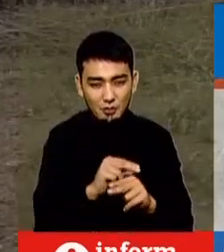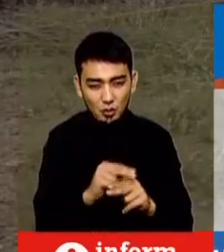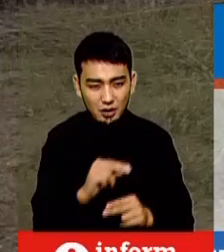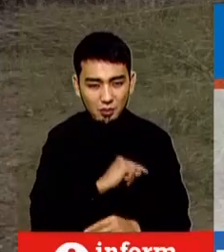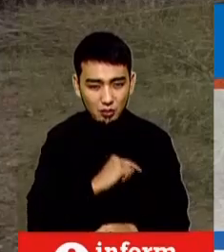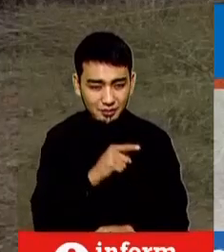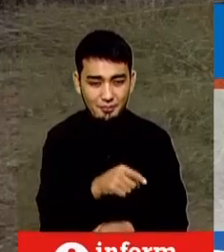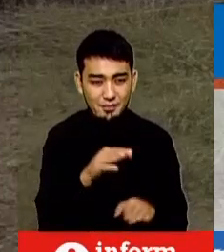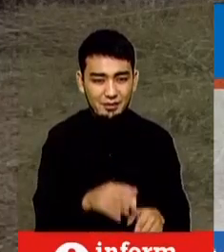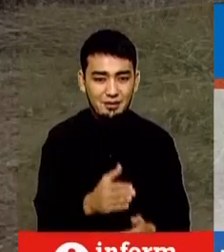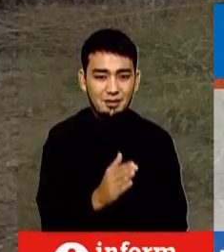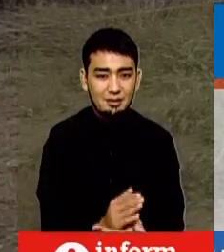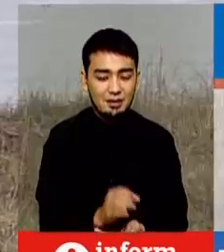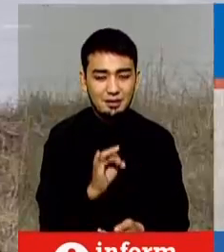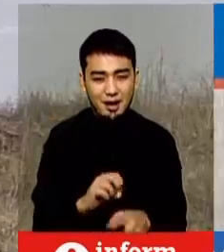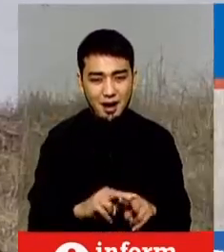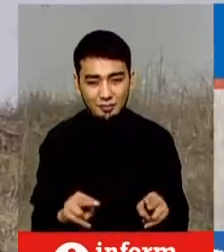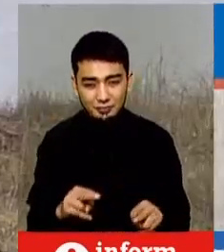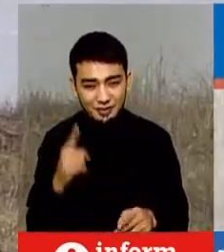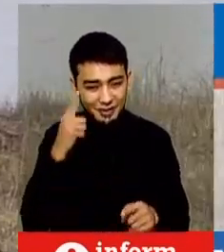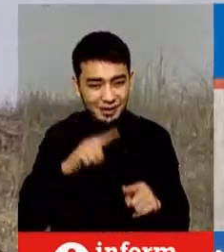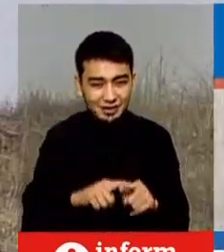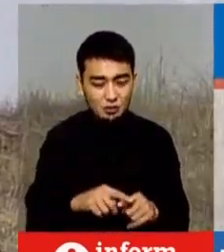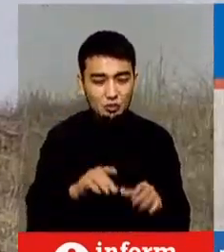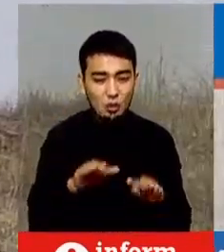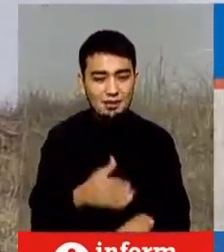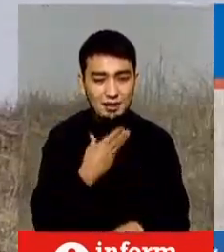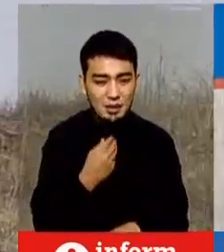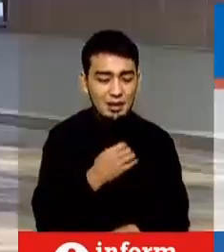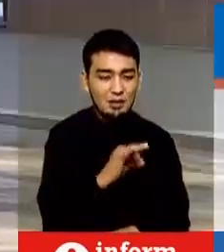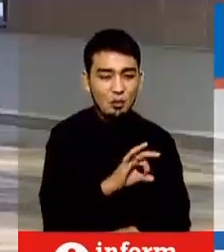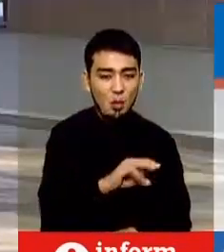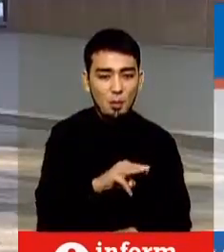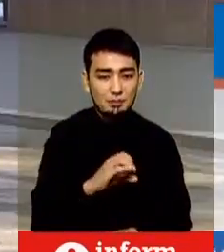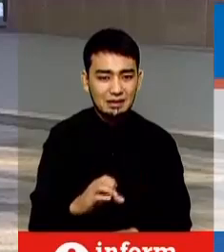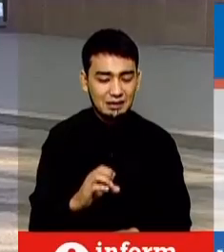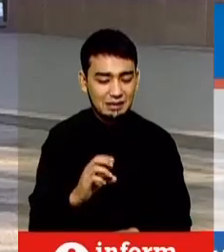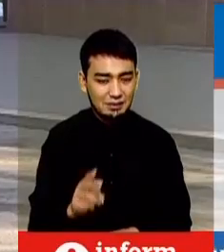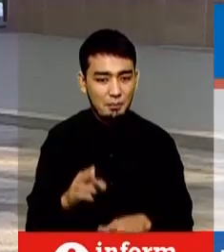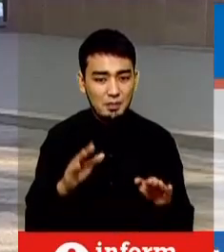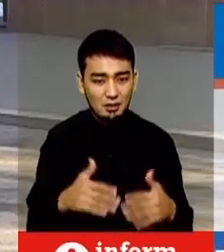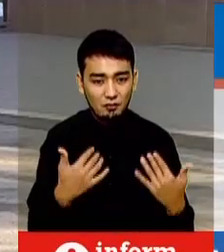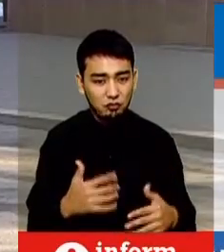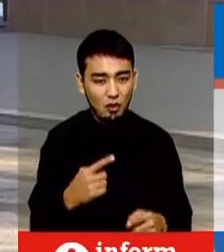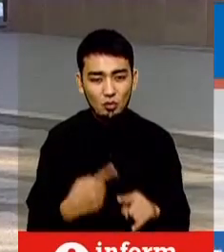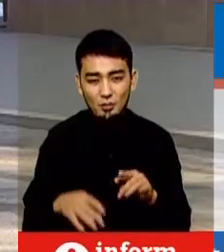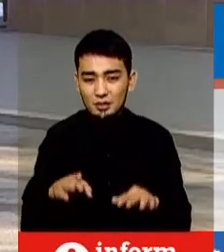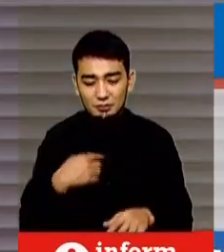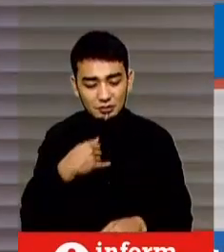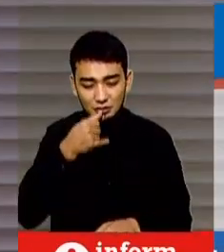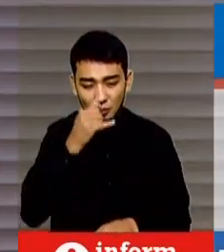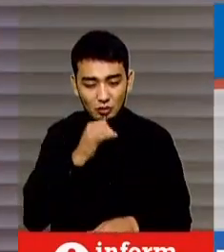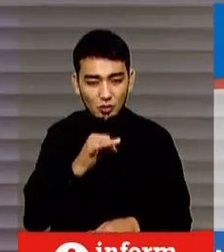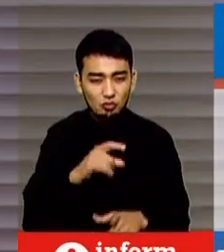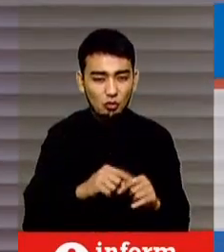По словам руководства, подобное приспособление имеется только в Семее и Омске. В акимате города ответили, что для строительства школы рассматривается